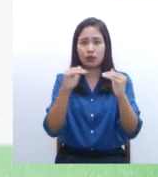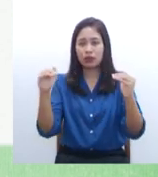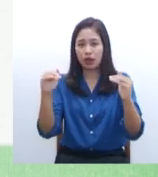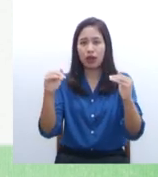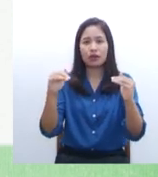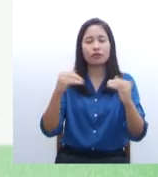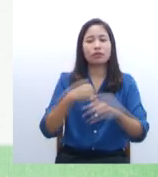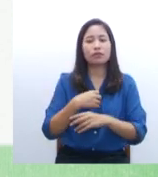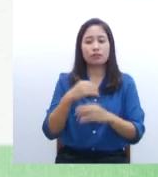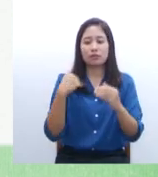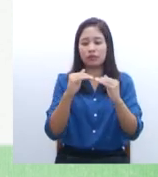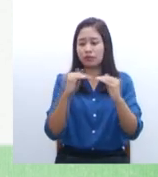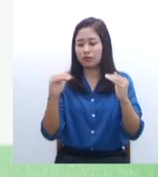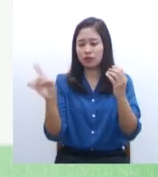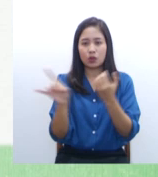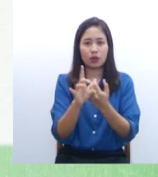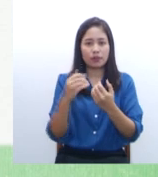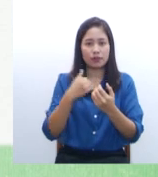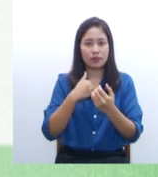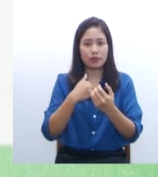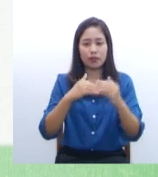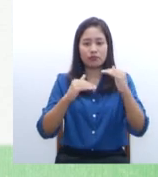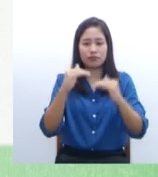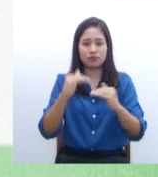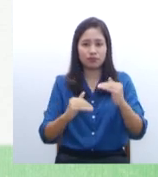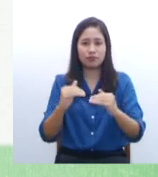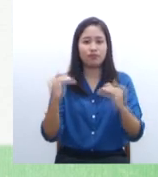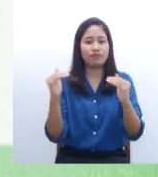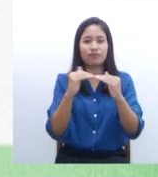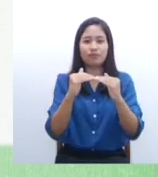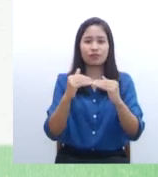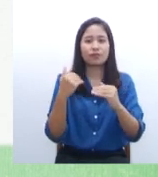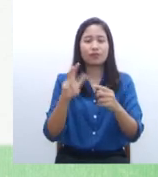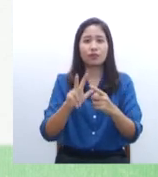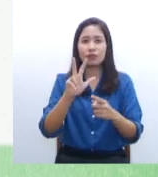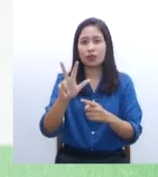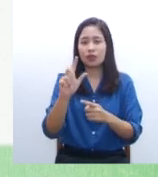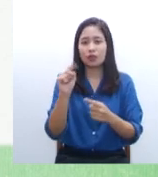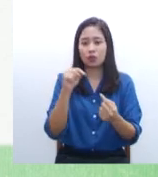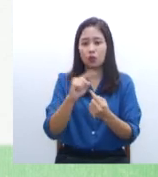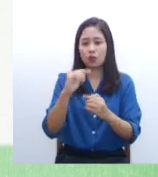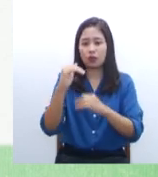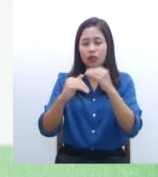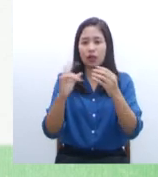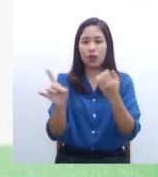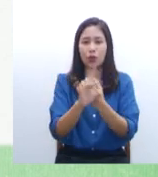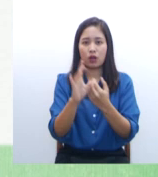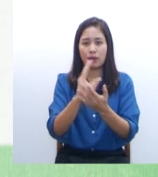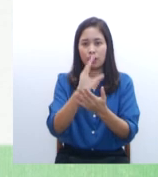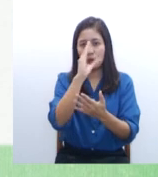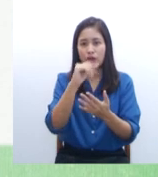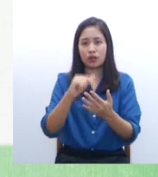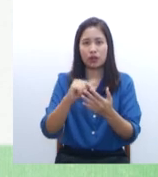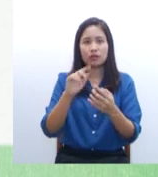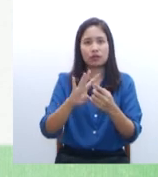าพมีมาตรฐานและลดความเหลื่อมล้ำทางการศึกษา 3. พัฒนาคุณภาพผู้เรียน 4. พัฒน